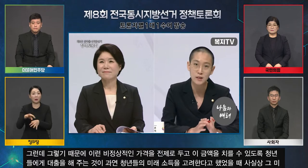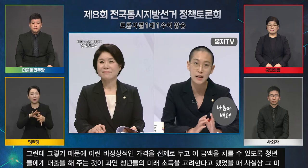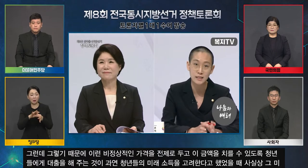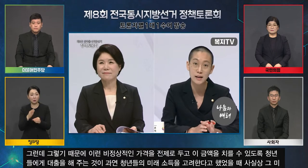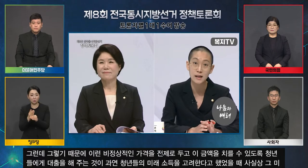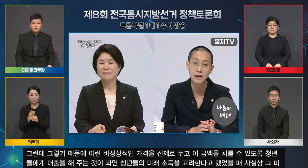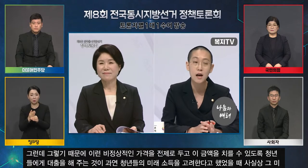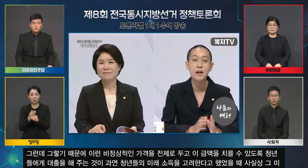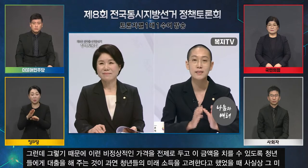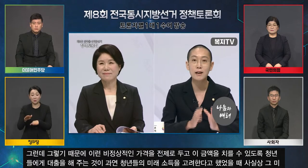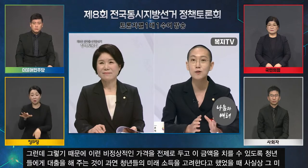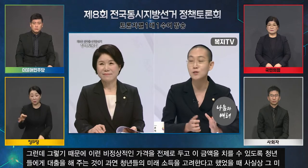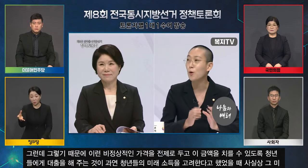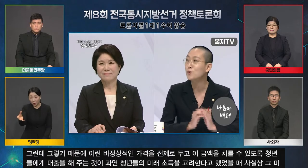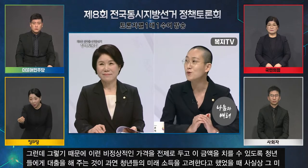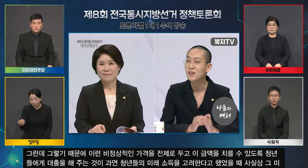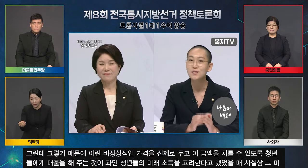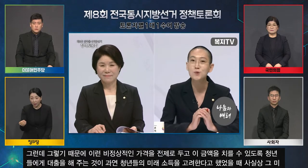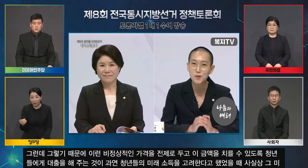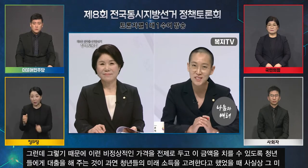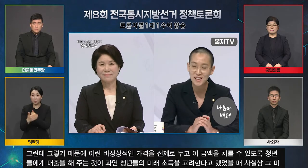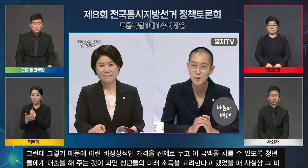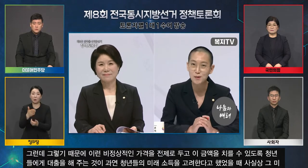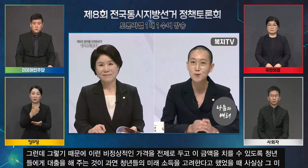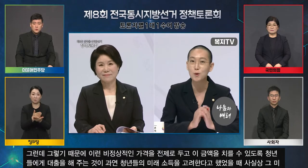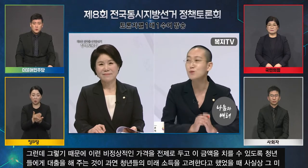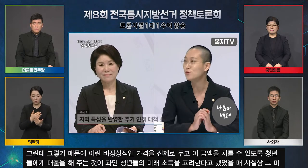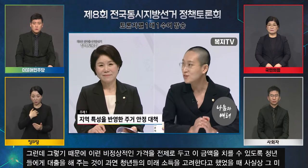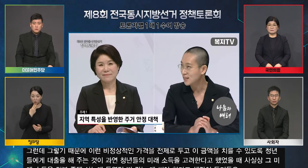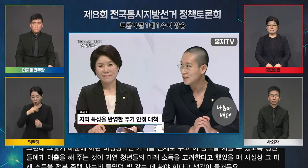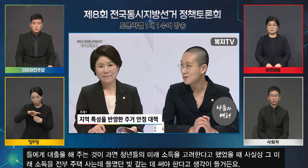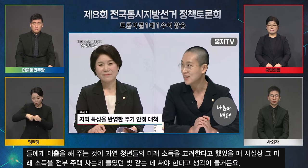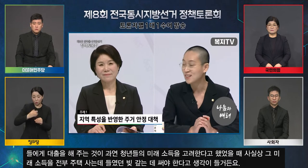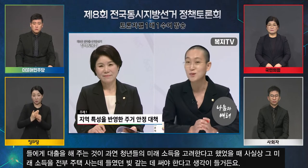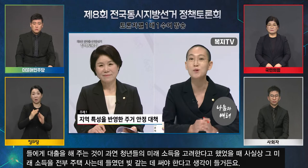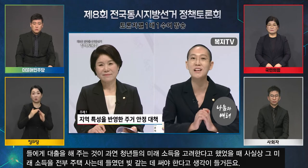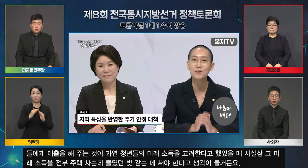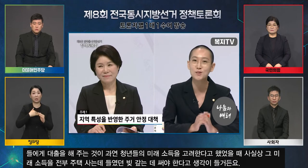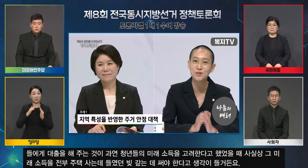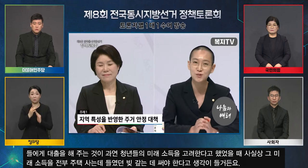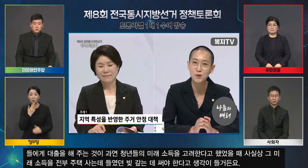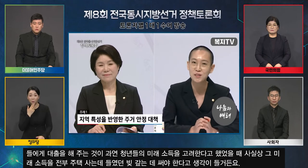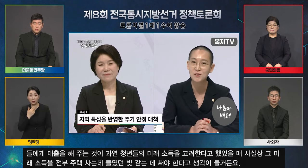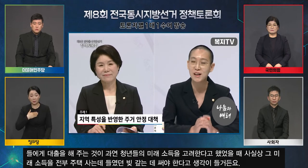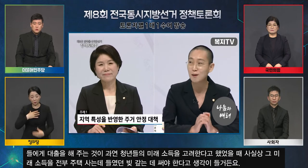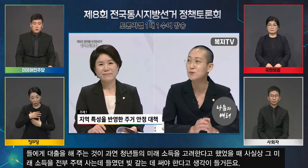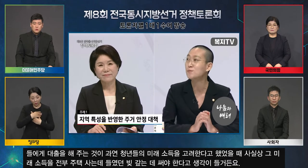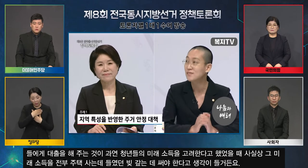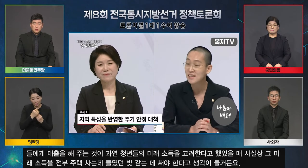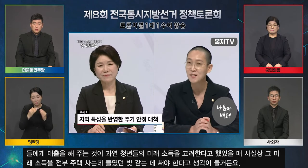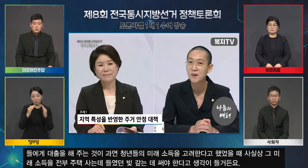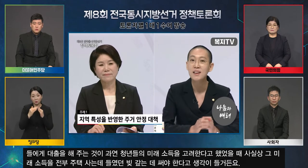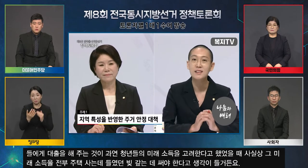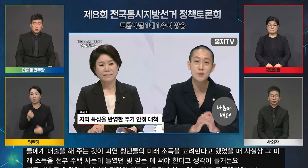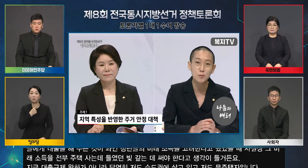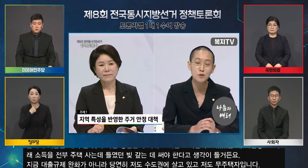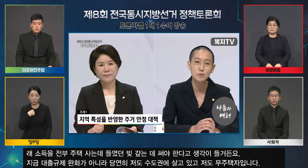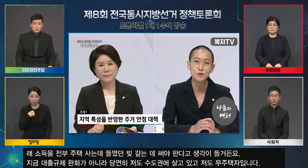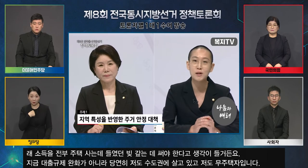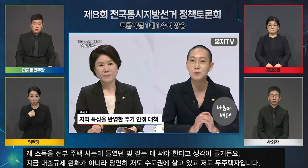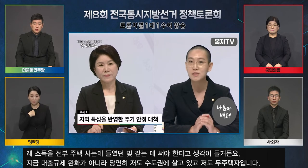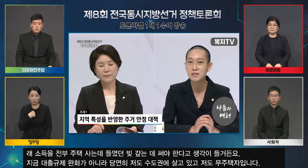대출 완화가 아니라 당연히 저도 수도권에 살고 있고 저도 무주택자입니다. 저도 안정적인 주거 환경을 갖고 싶은데요.